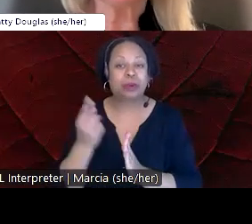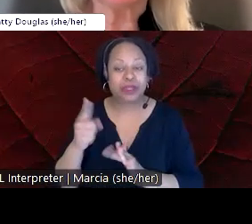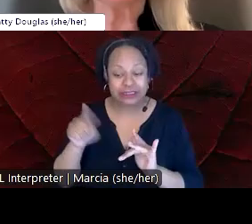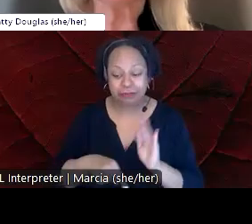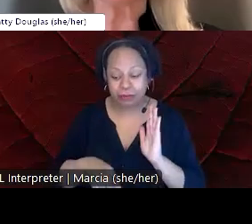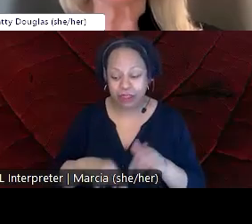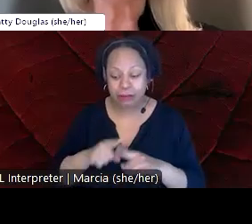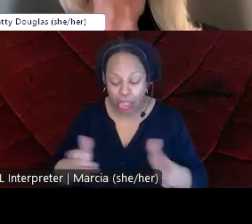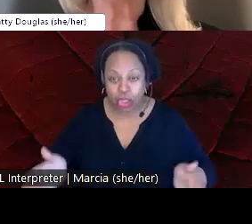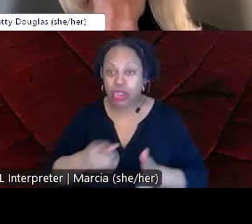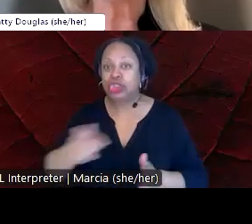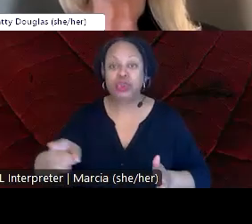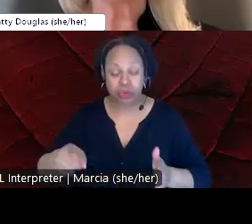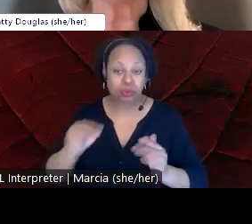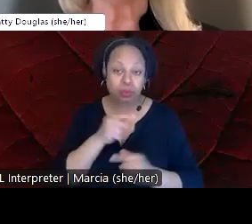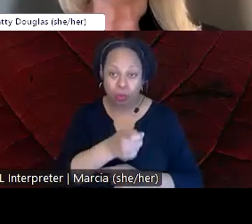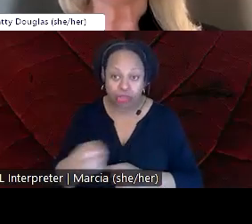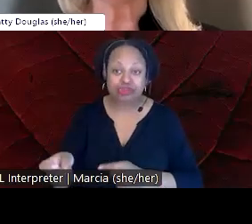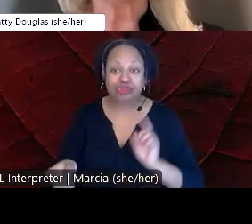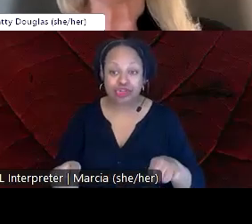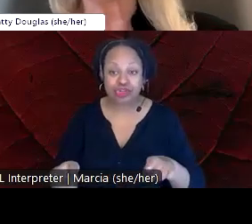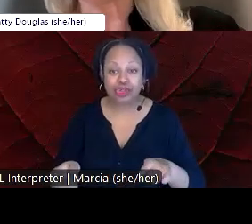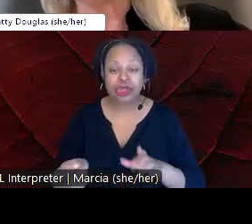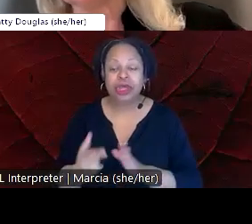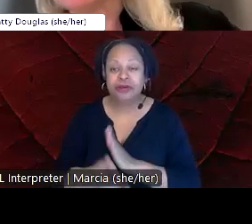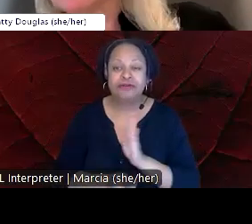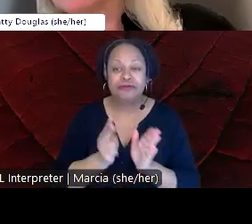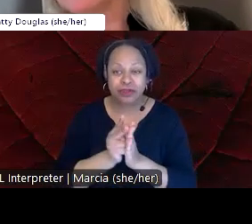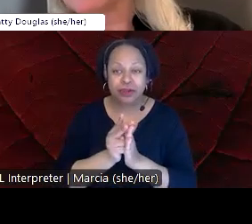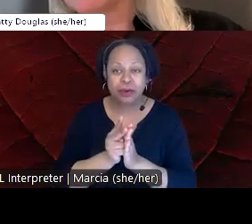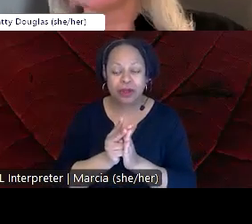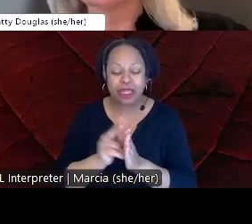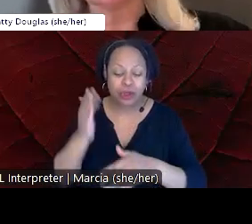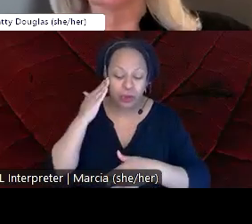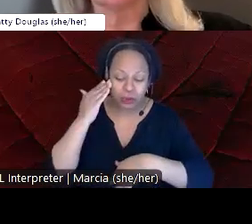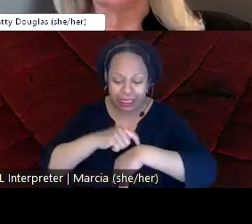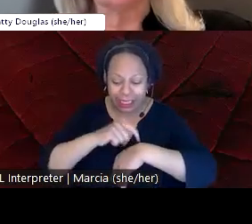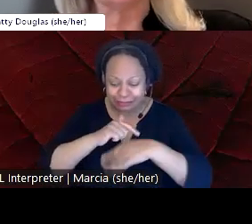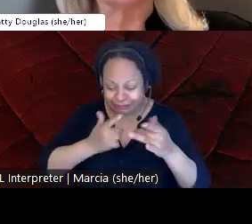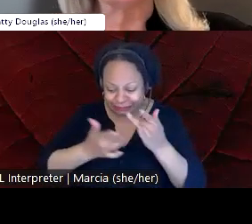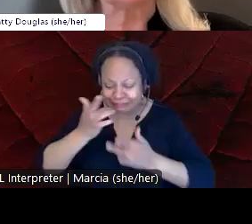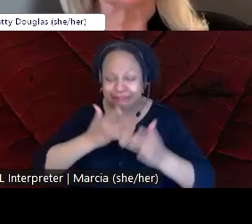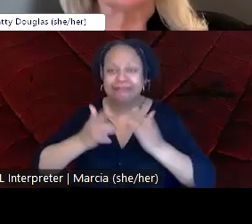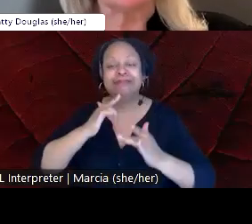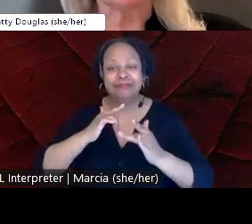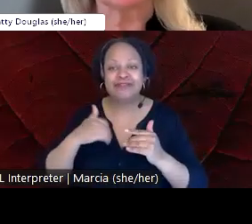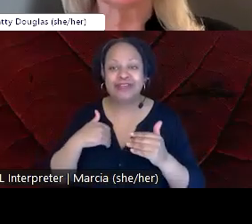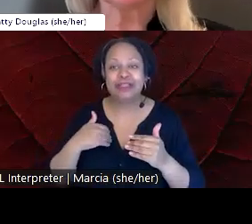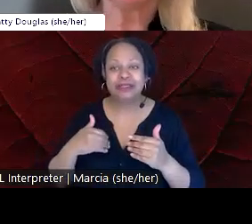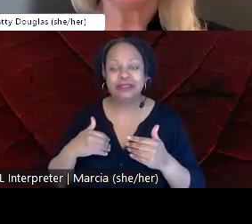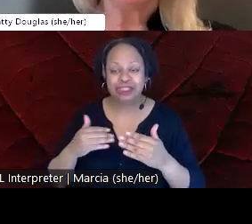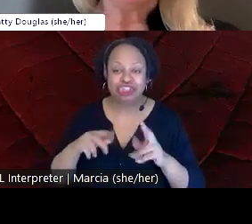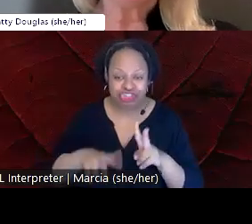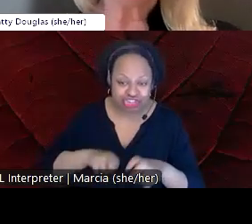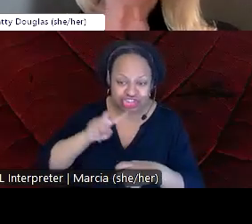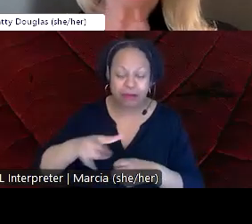cette vidéo, mais j'aimerais vous encourager cependant à la visionner. Je sais que sinon, nous allons manquer de temps, donc je vais peut-être